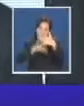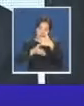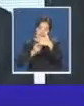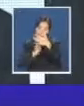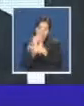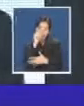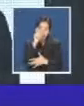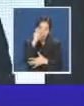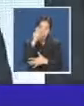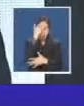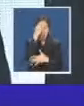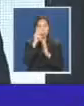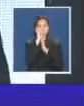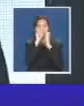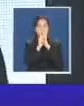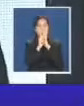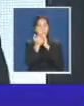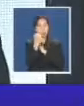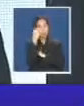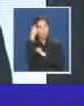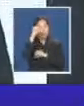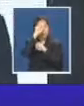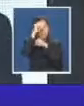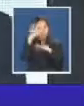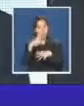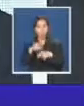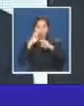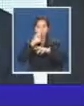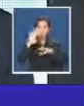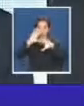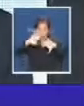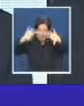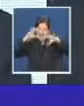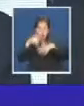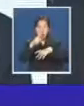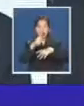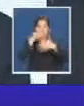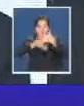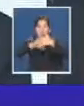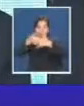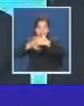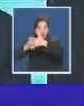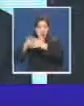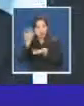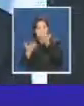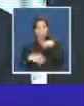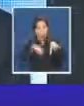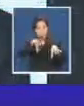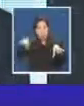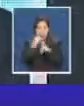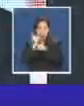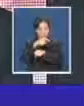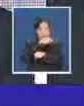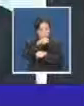ประสักของการมีกฎระเบียบเหล่านั้นหรือระบบราชการหรือการที่หน่วยงานต่างๆอยู่สังกัดก่อนละสังกัดกันอยู่คนละ